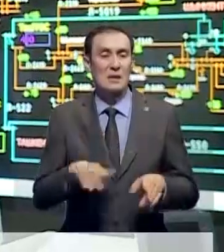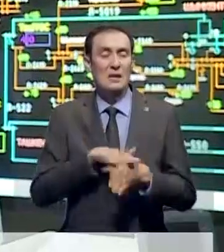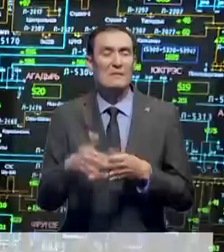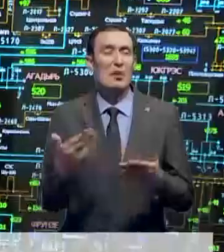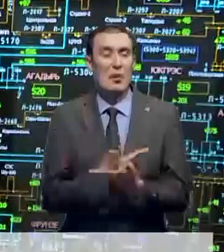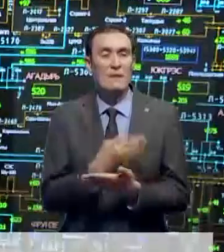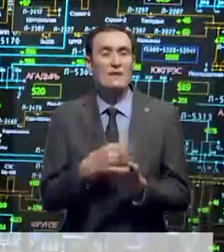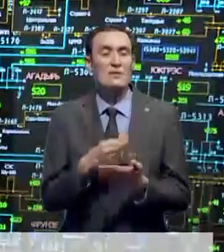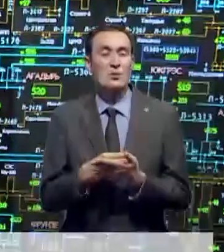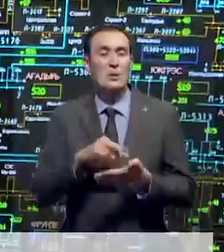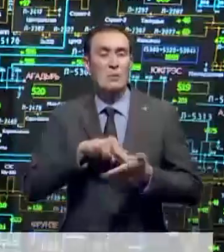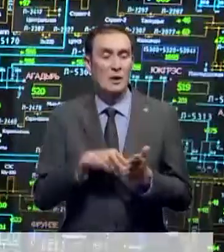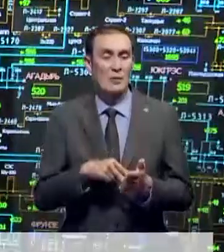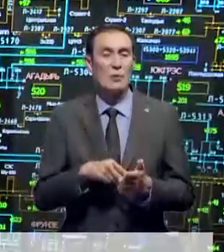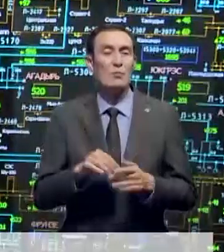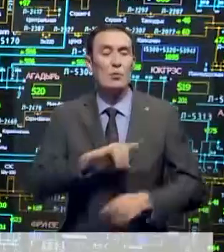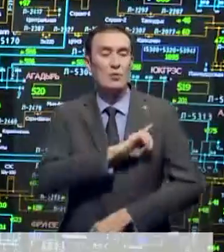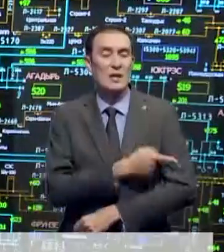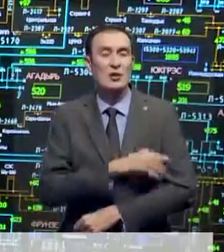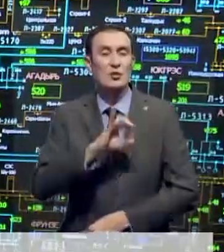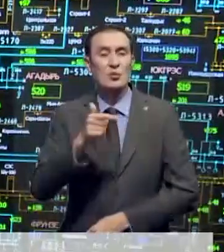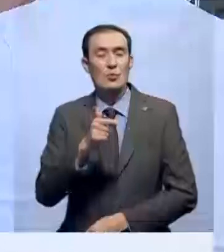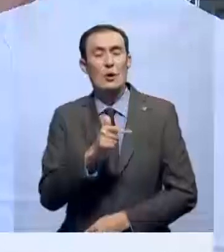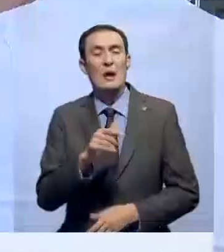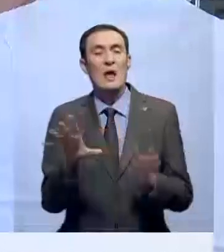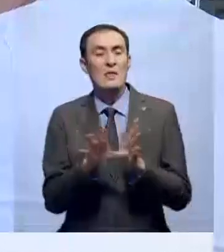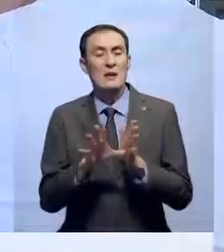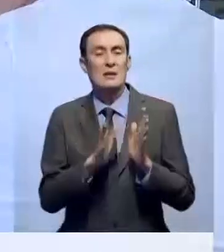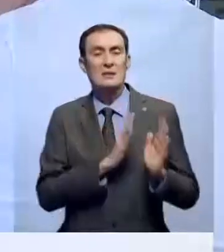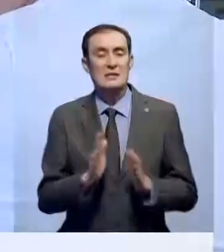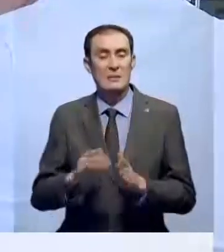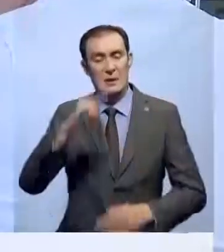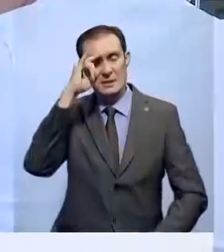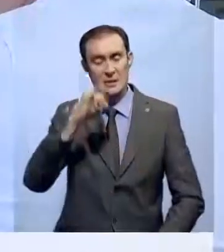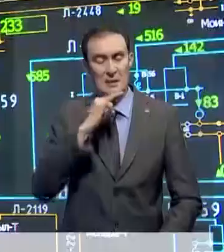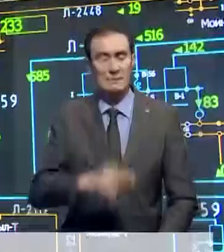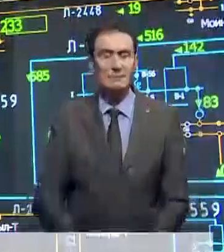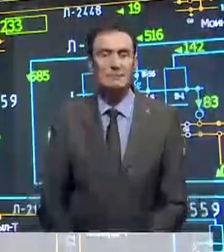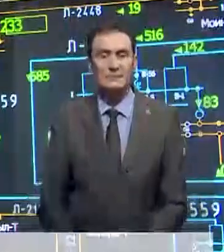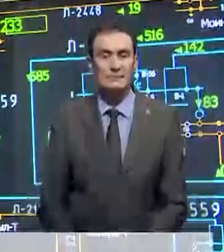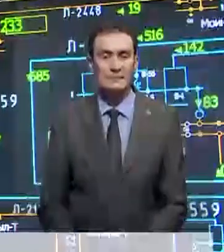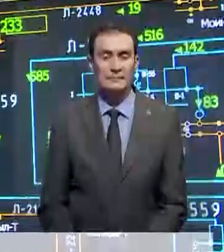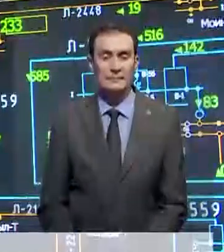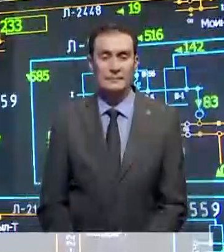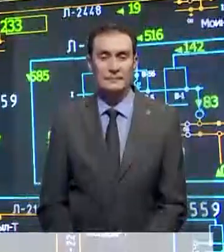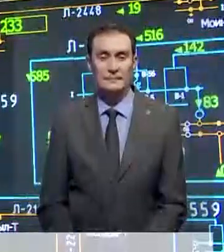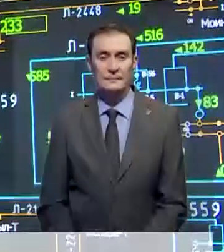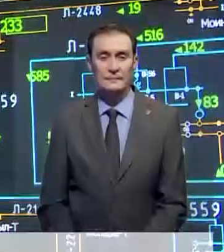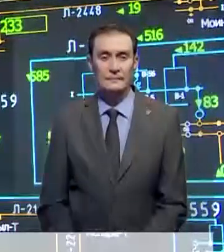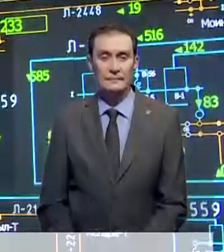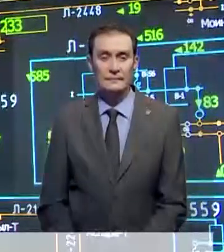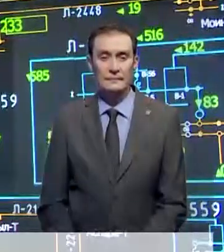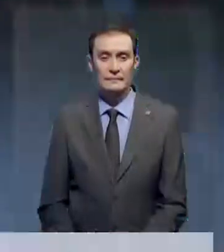реализовать и новые инвестпроекты. Среди них проект по усилению южной зоны энергосистемы Казахстана. Путагоз Базарбаева, Асхат Каракульшиев, Астана, Хабар 24.